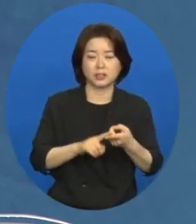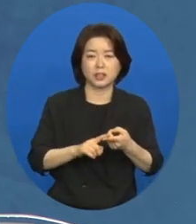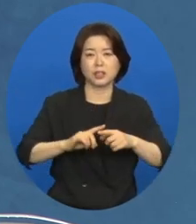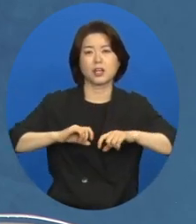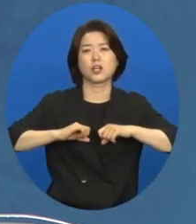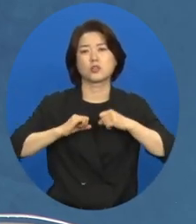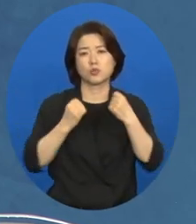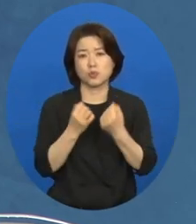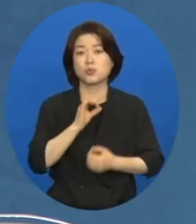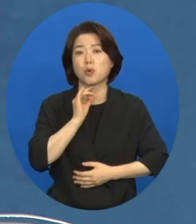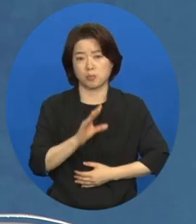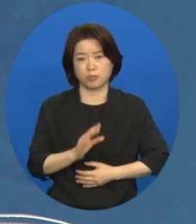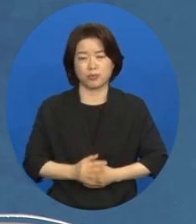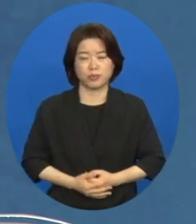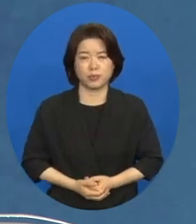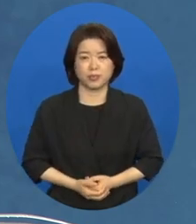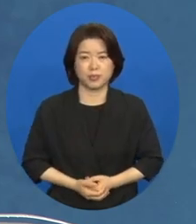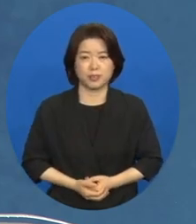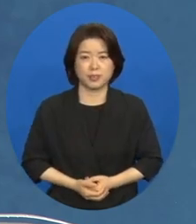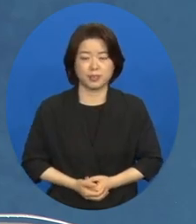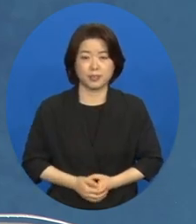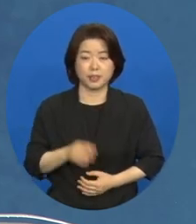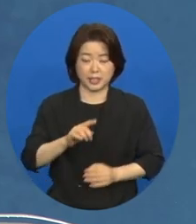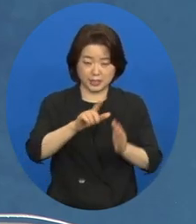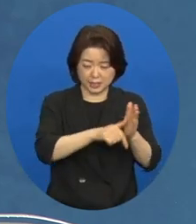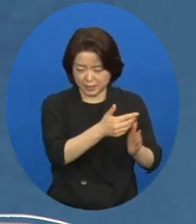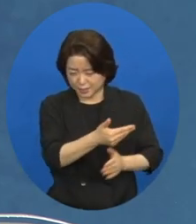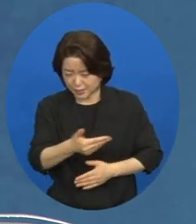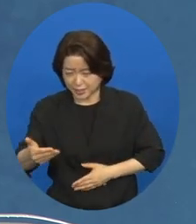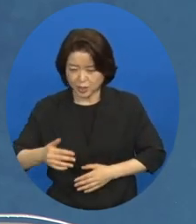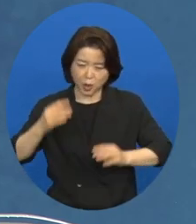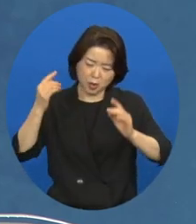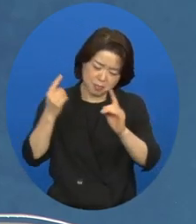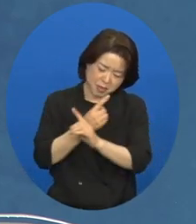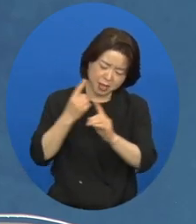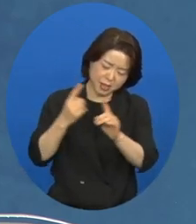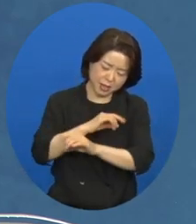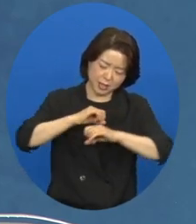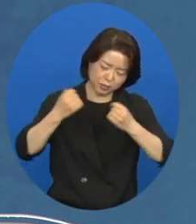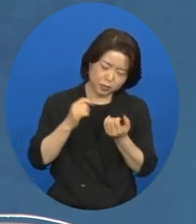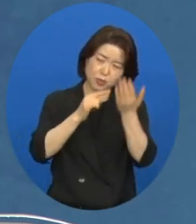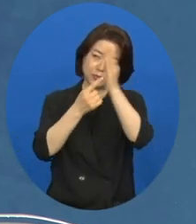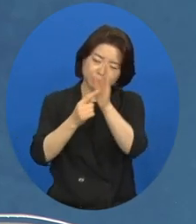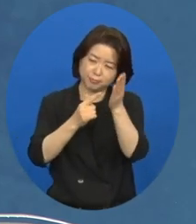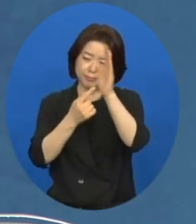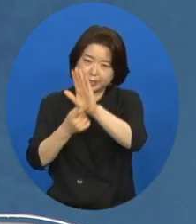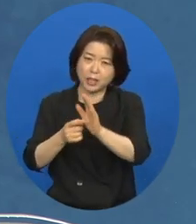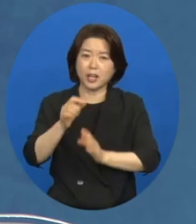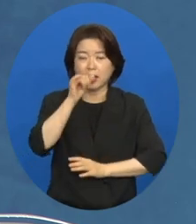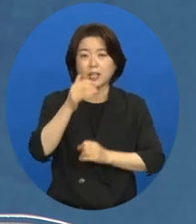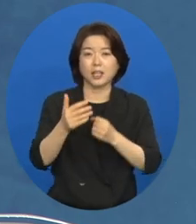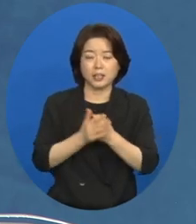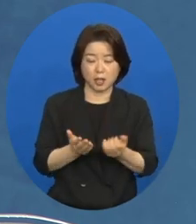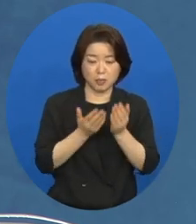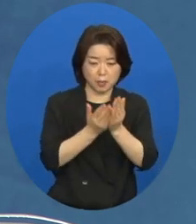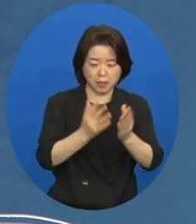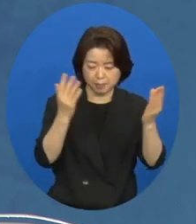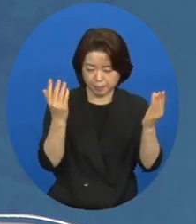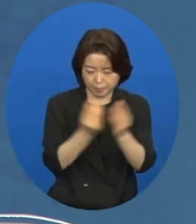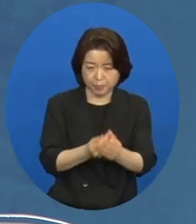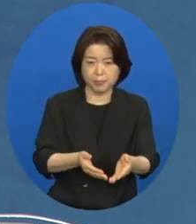순종이었다는 거예요. 순종. 그 세월을 매일 순종으로 반응했기 때문에 방주를 완성할